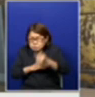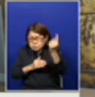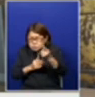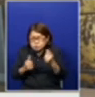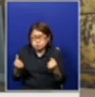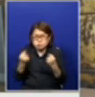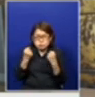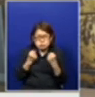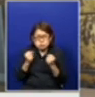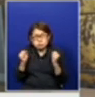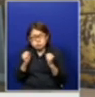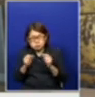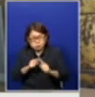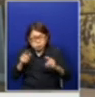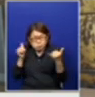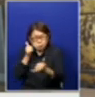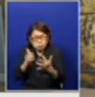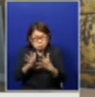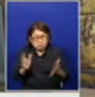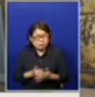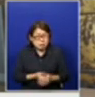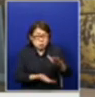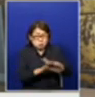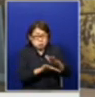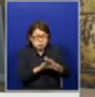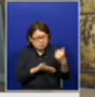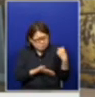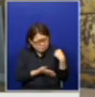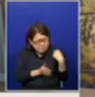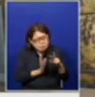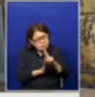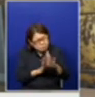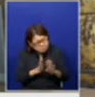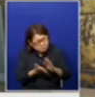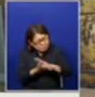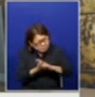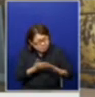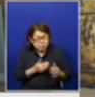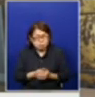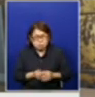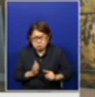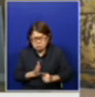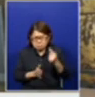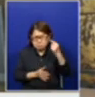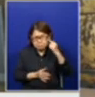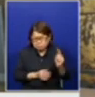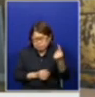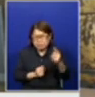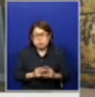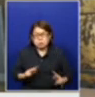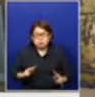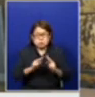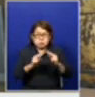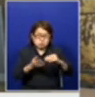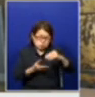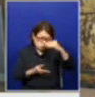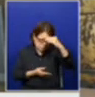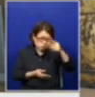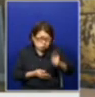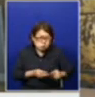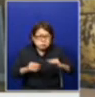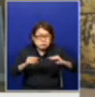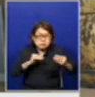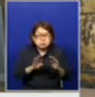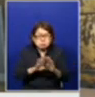ตั้งแต่พรุ่งนี้ไปต้องเริ่มคิดกระทรวงศึกษาธิการต้องเริ่มผ่อนคลายให้เขามันยากลำบากมาก